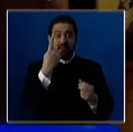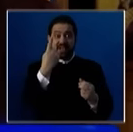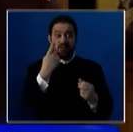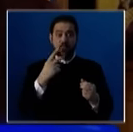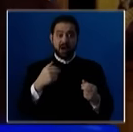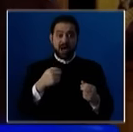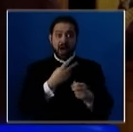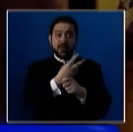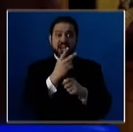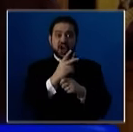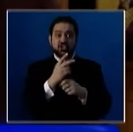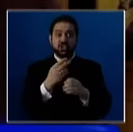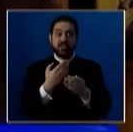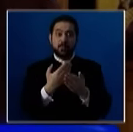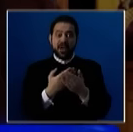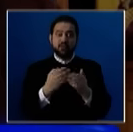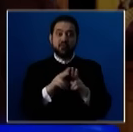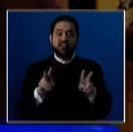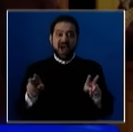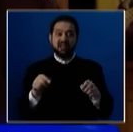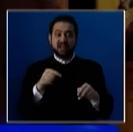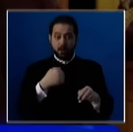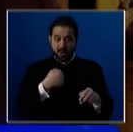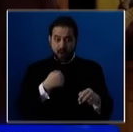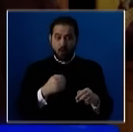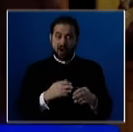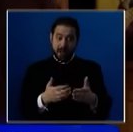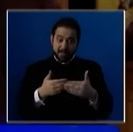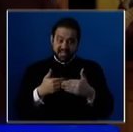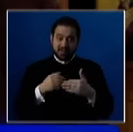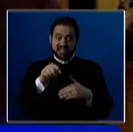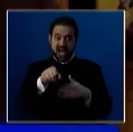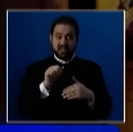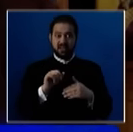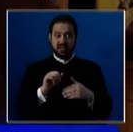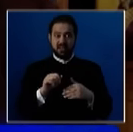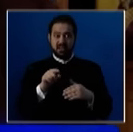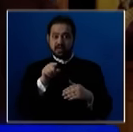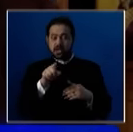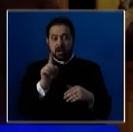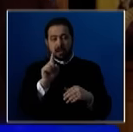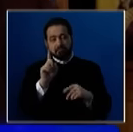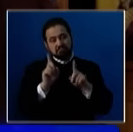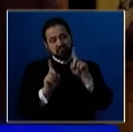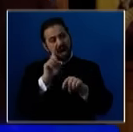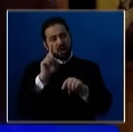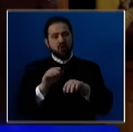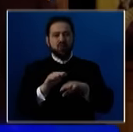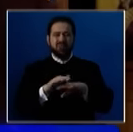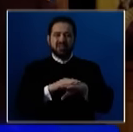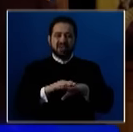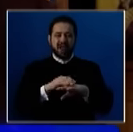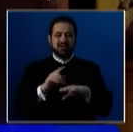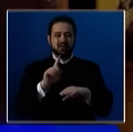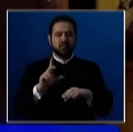fost greșit, că m-am depărtat de fratele. Faptul că el nu iartă înseamnă că el este mai lovit,